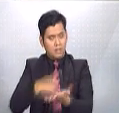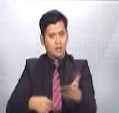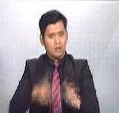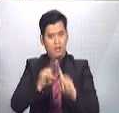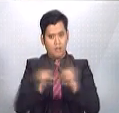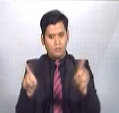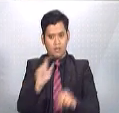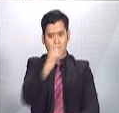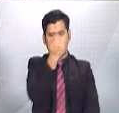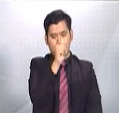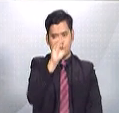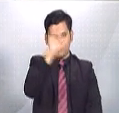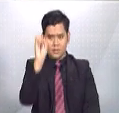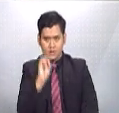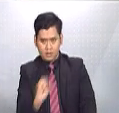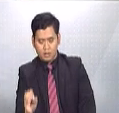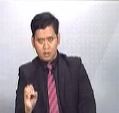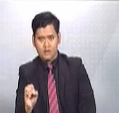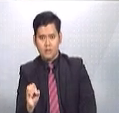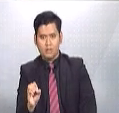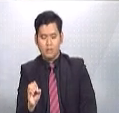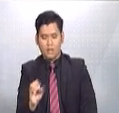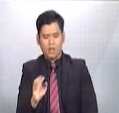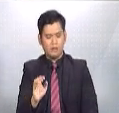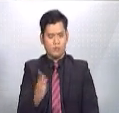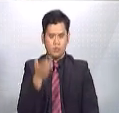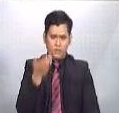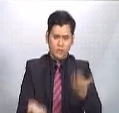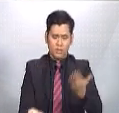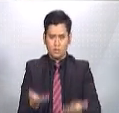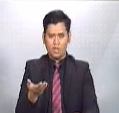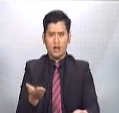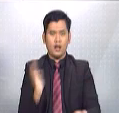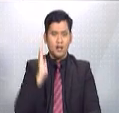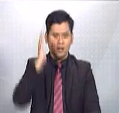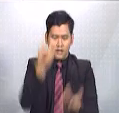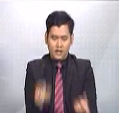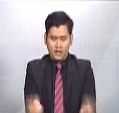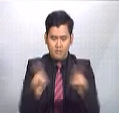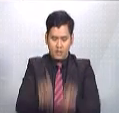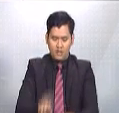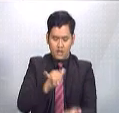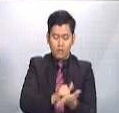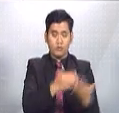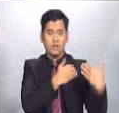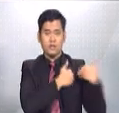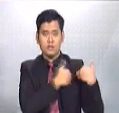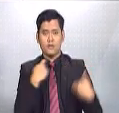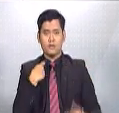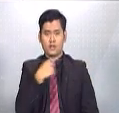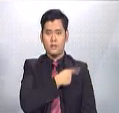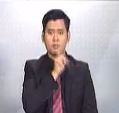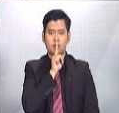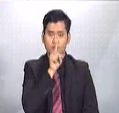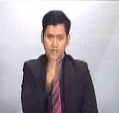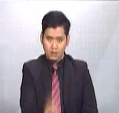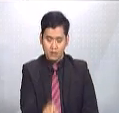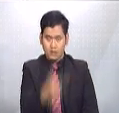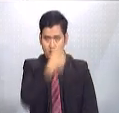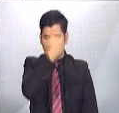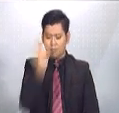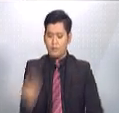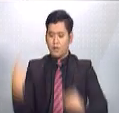kalau 10% pun kemungkinan hal yang tak baik terjadi, itu adalah tanggungjawab kami. Kerana dia berkaitan